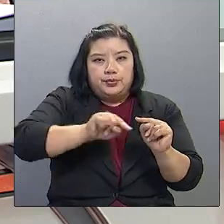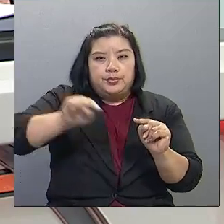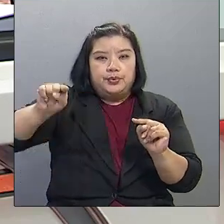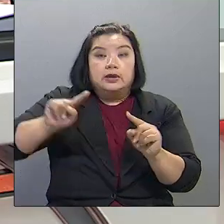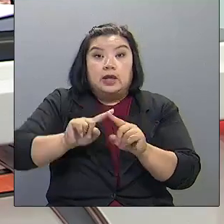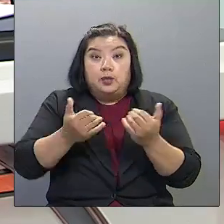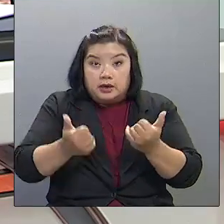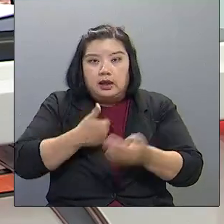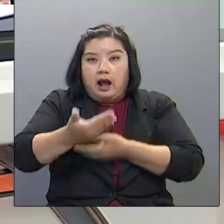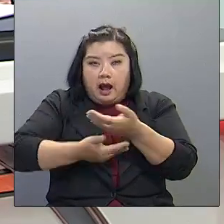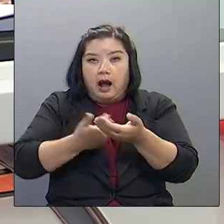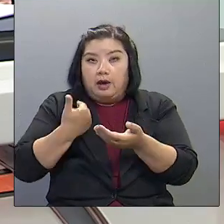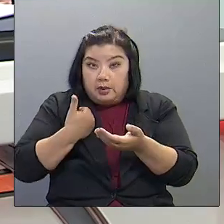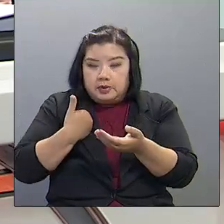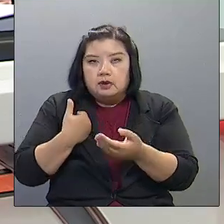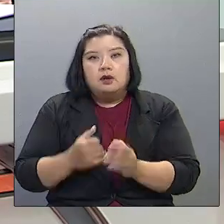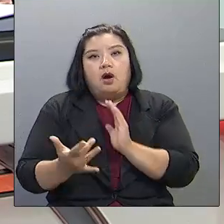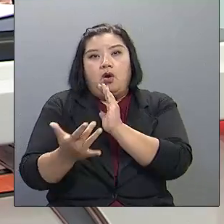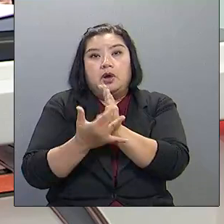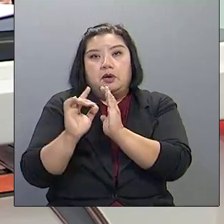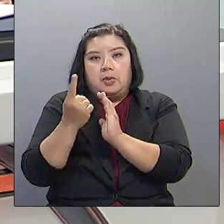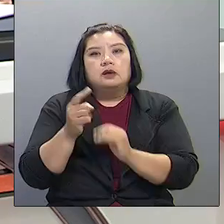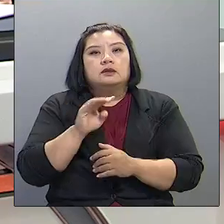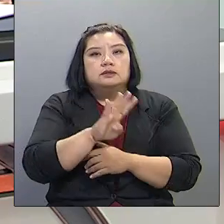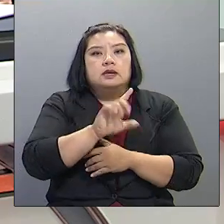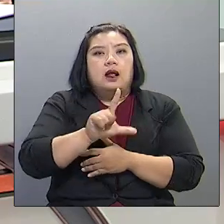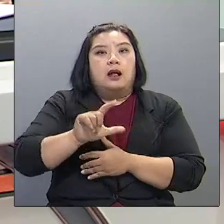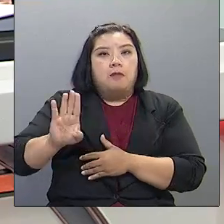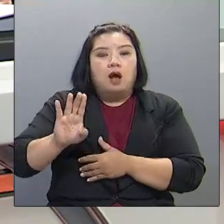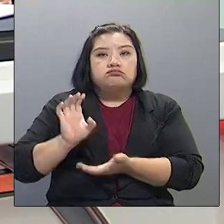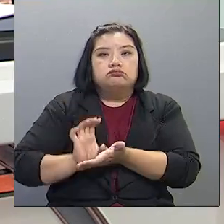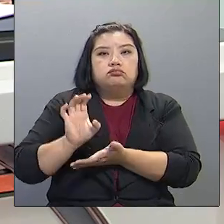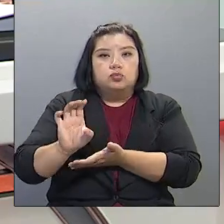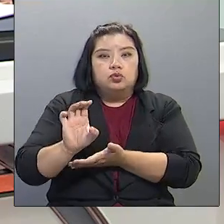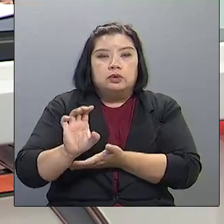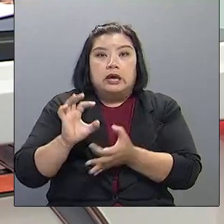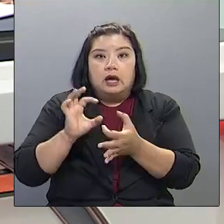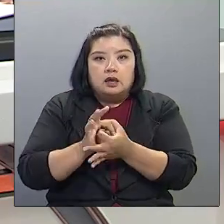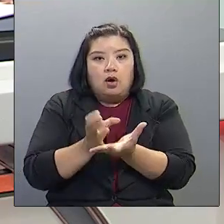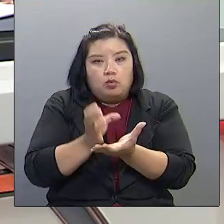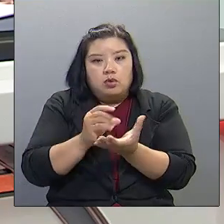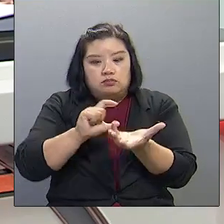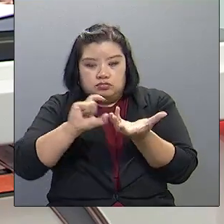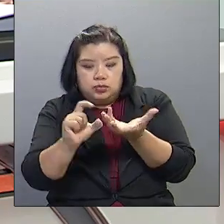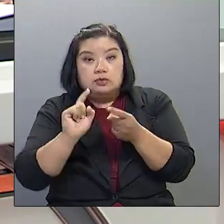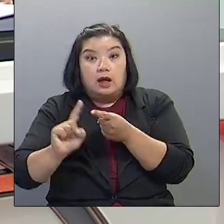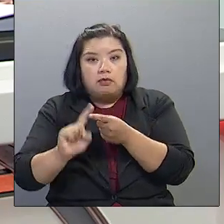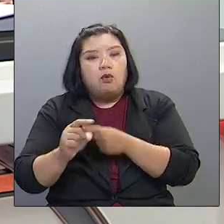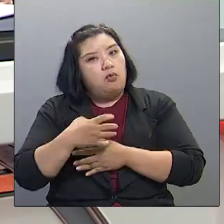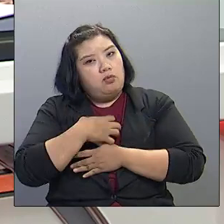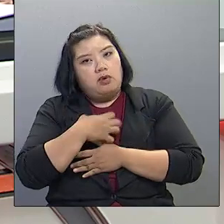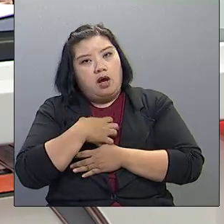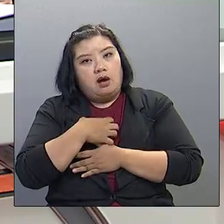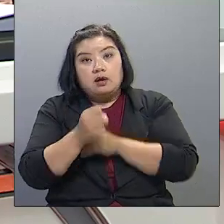อีคอมเมิร์ซที่มีมูลค่าสูงถึง4ล้านล้านบาทก็ช่วยให้ความต้องการใช้บรรจุภัณฑ์มากขึ้นตามไปด้วยค่ะปีนี้